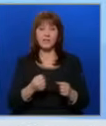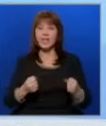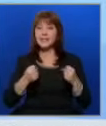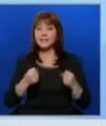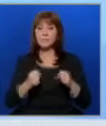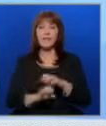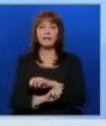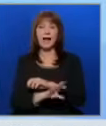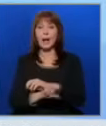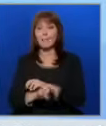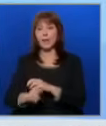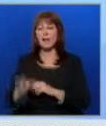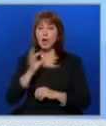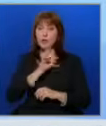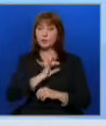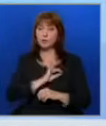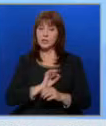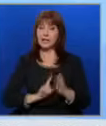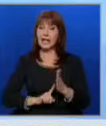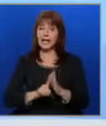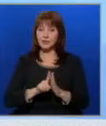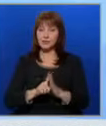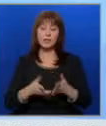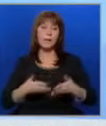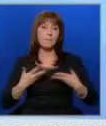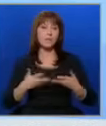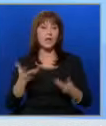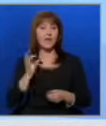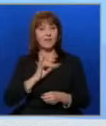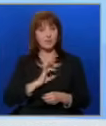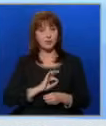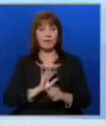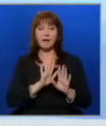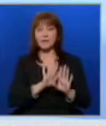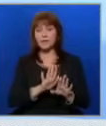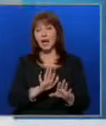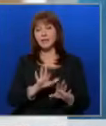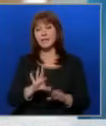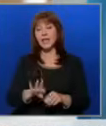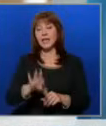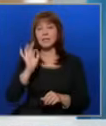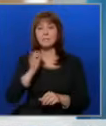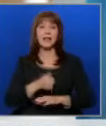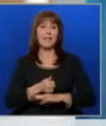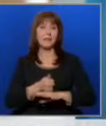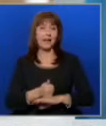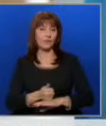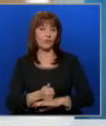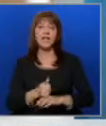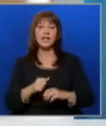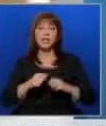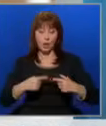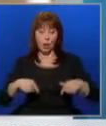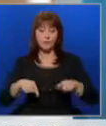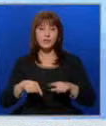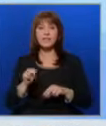добра кампания, постигнаха устойчив резултат и пожелавам успех на тяхните избрани кметови и общински съветници. Това, което за нас е